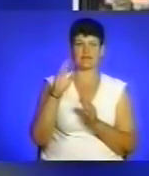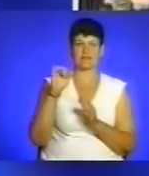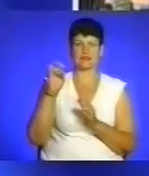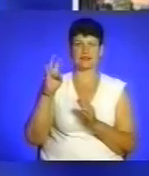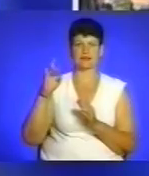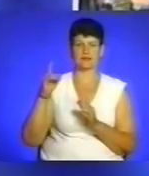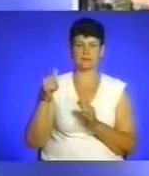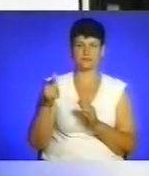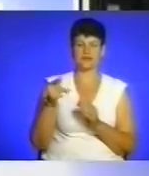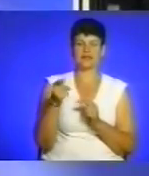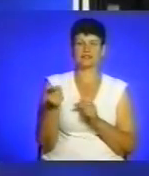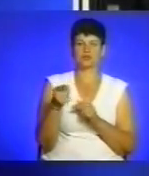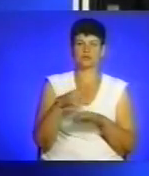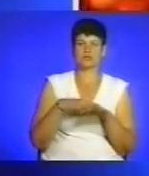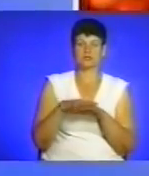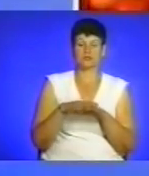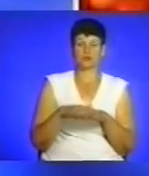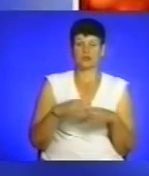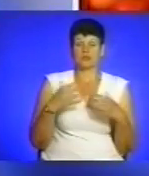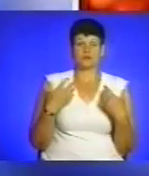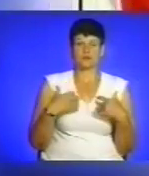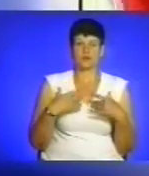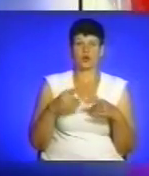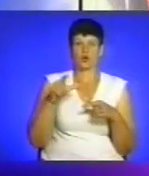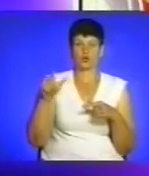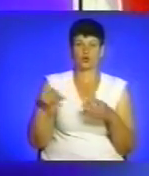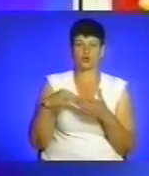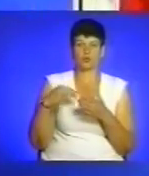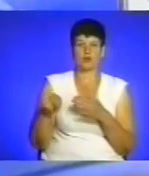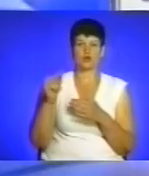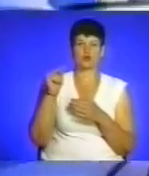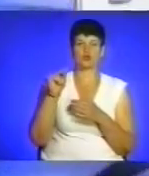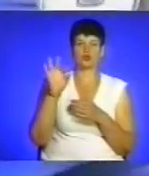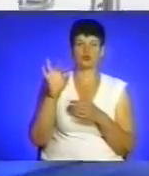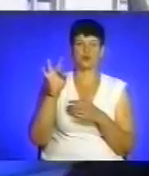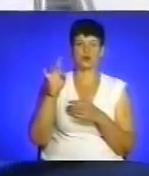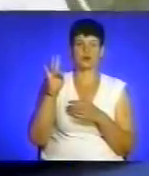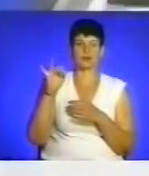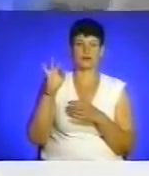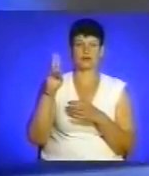На тернопільському ринку ажіотаж. Люди за низькими цінами розкуповують чорницю.